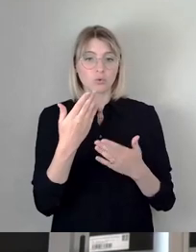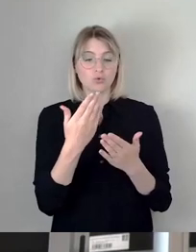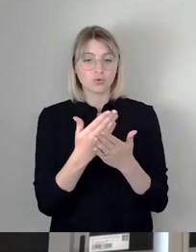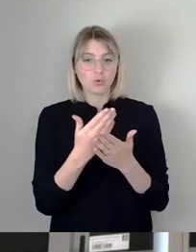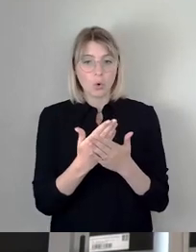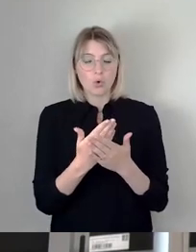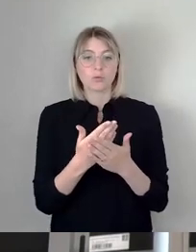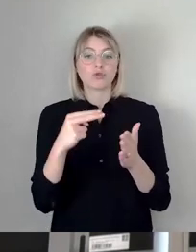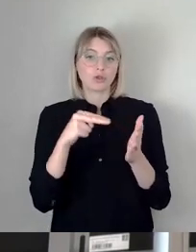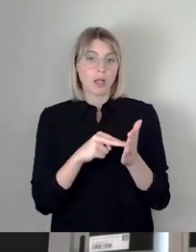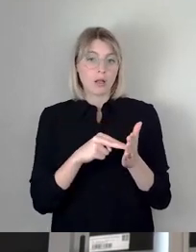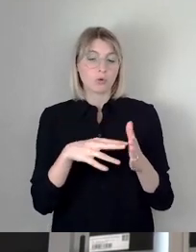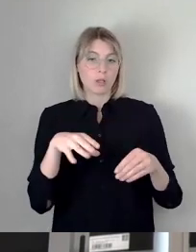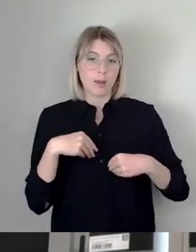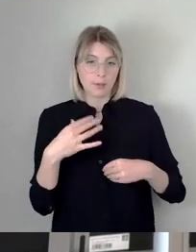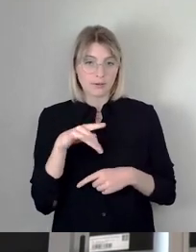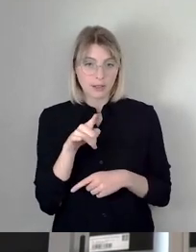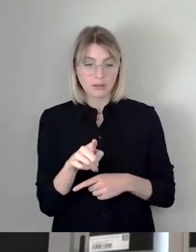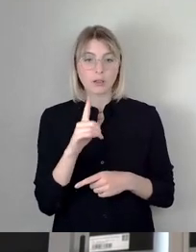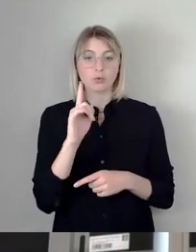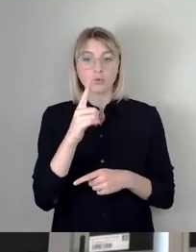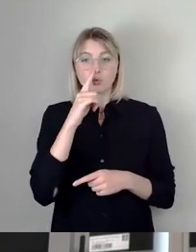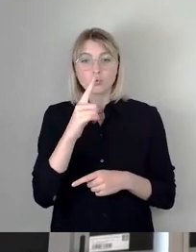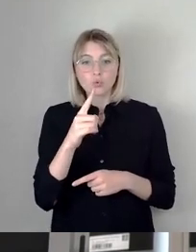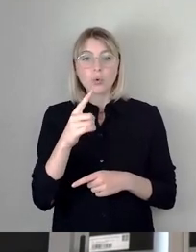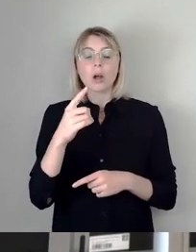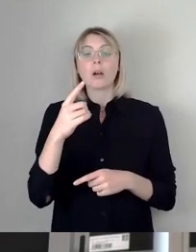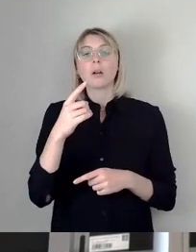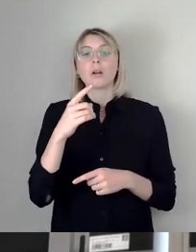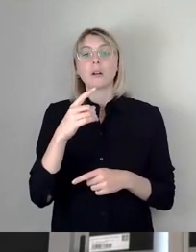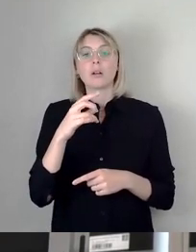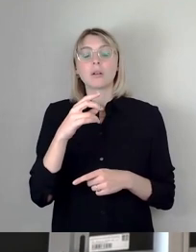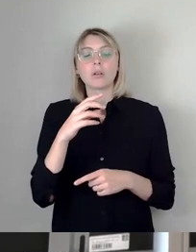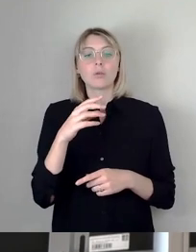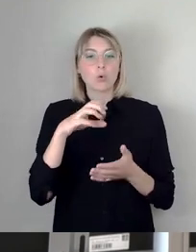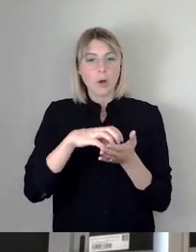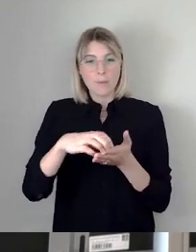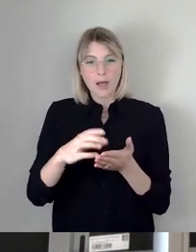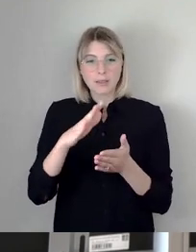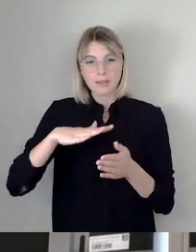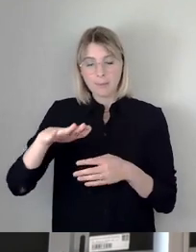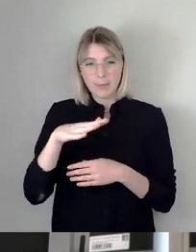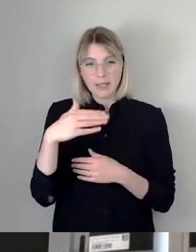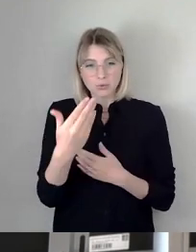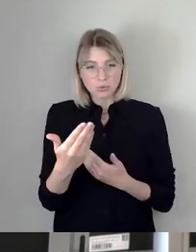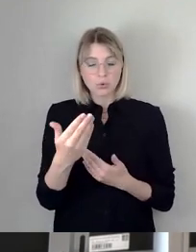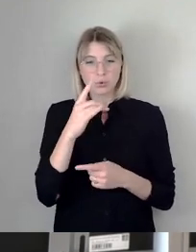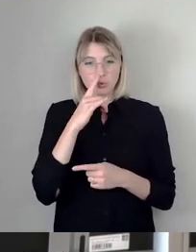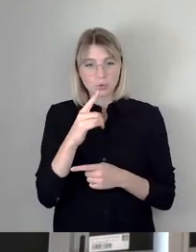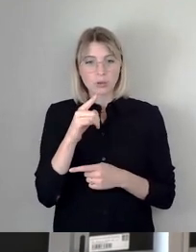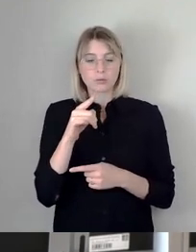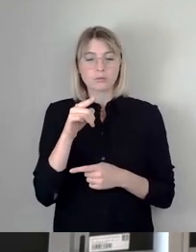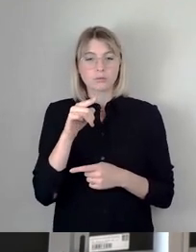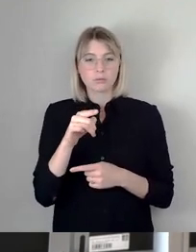Gebiete ausschließlich in der Innenstadt ausgewiesen werden. Schaut man sich jedoch die Formulierungen zu urbanen Gebieten in der Baunutzungsverordnung und